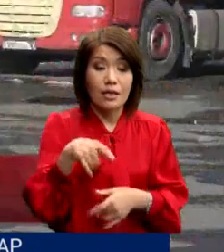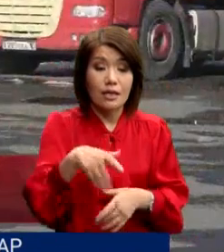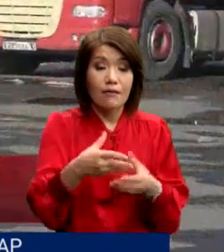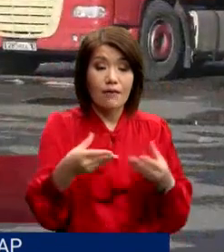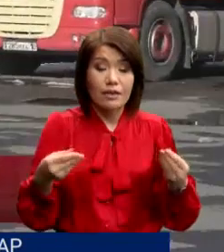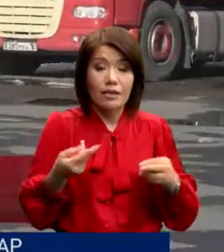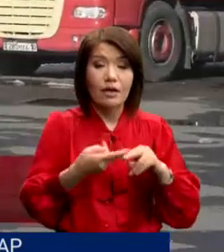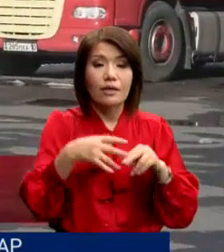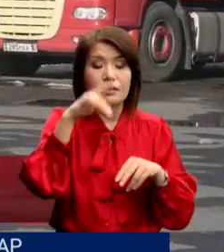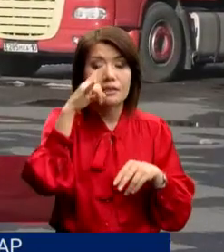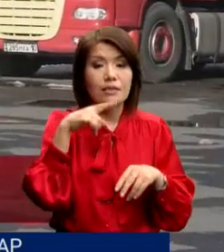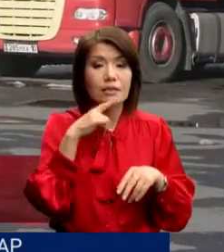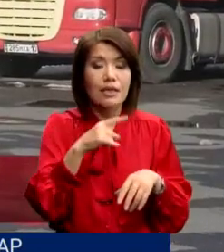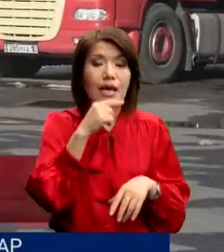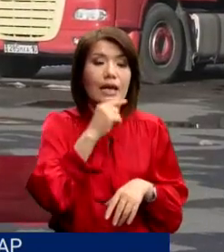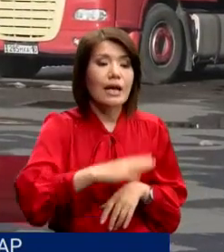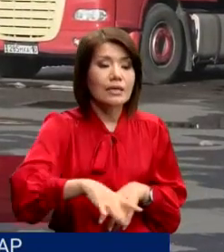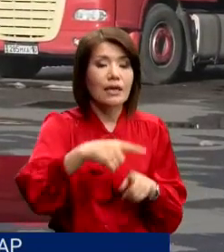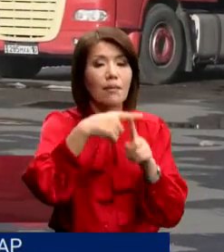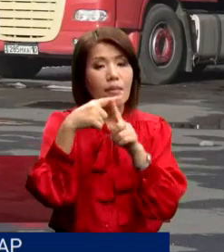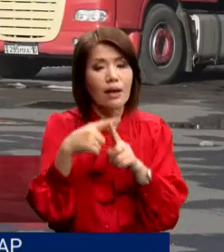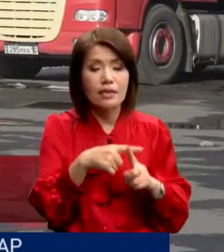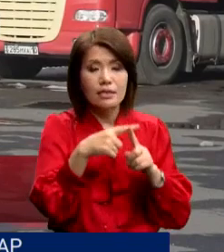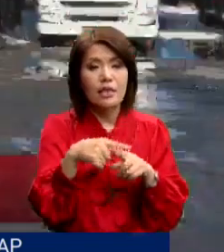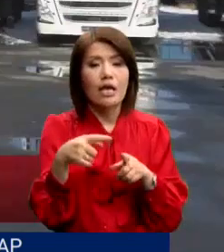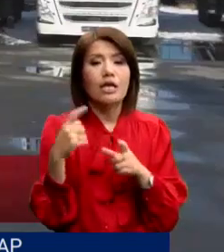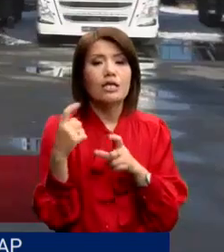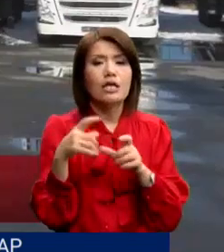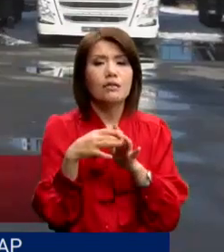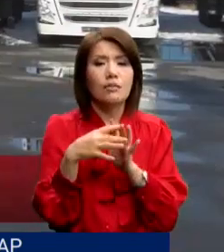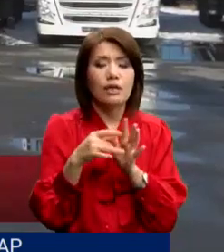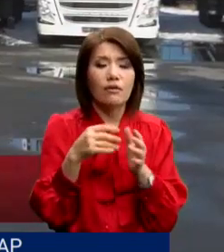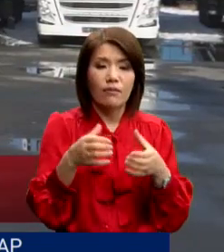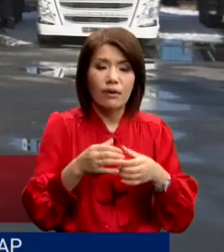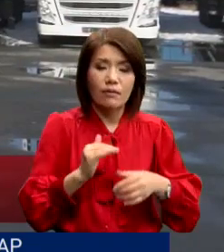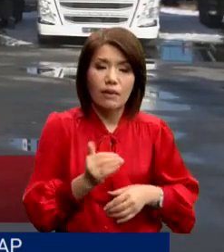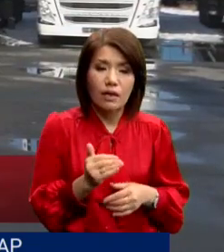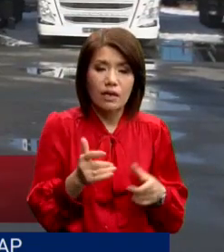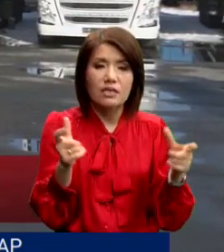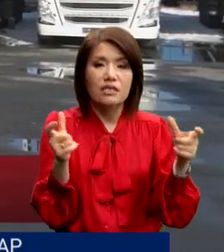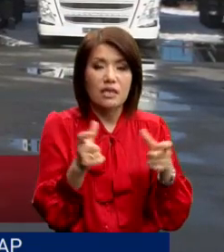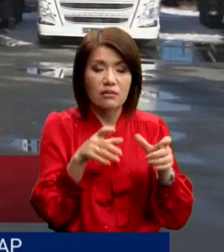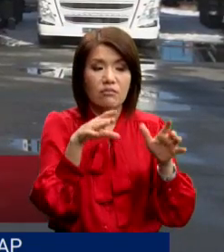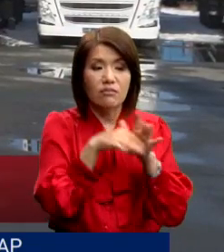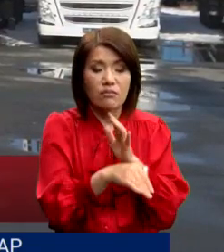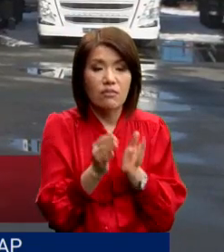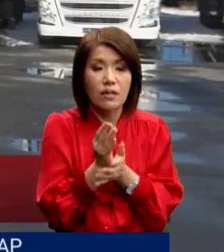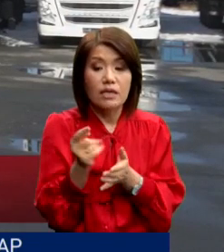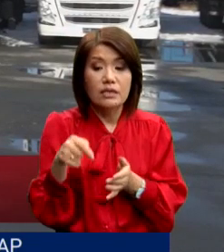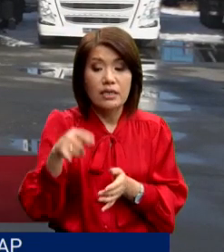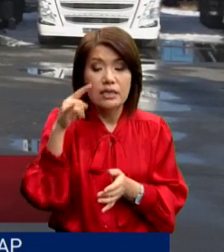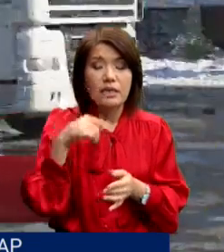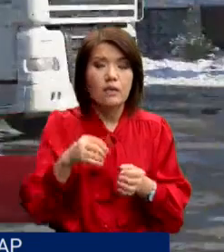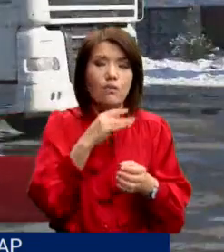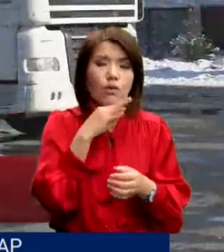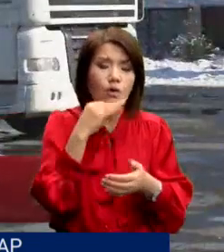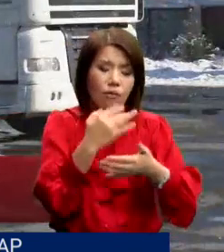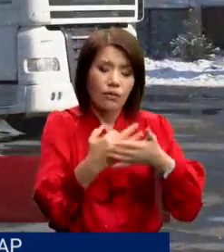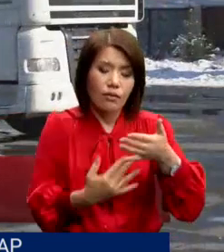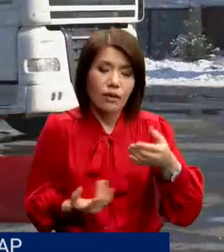в Казахстан пришли российские и белорусские транспортные фирмы, которые попали под санкции. Они регистрируют здесь десятки